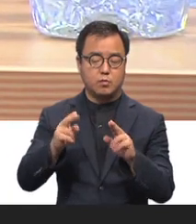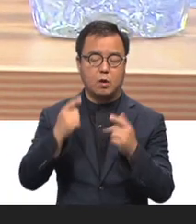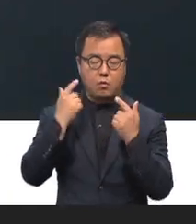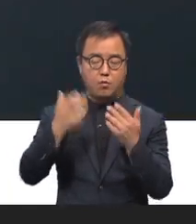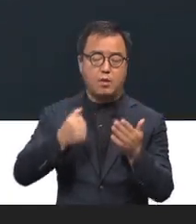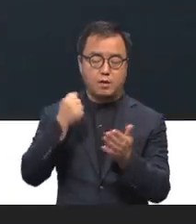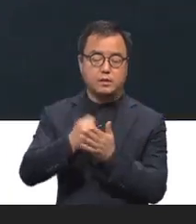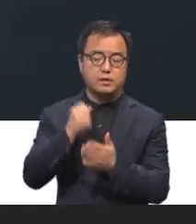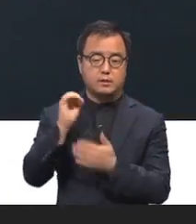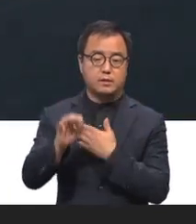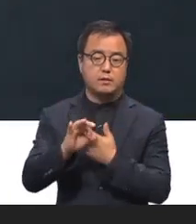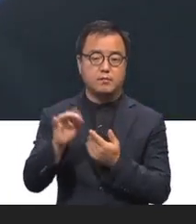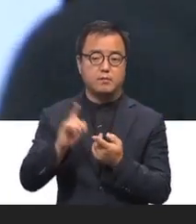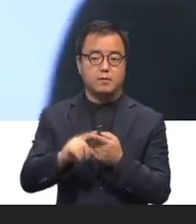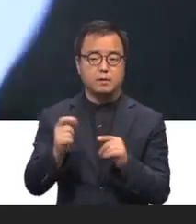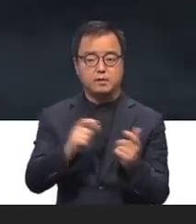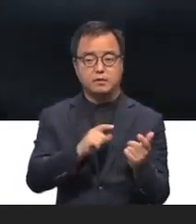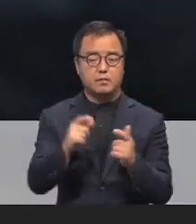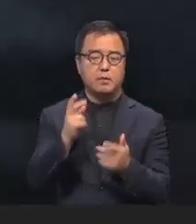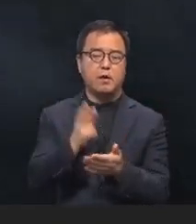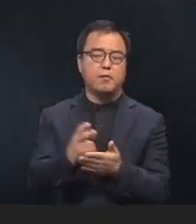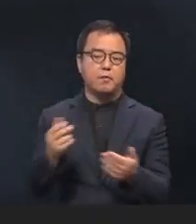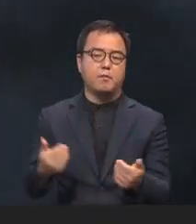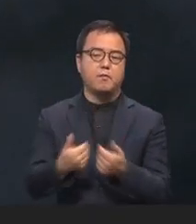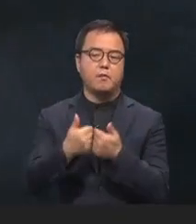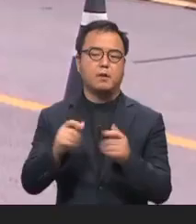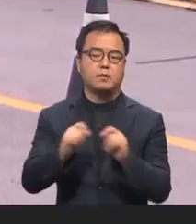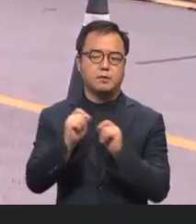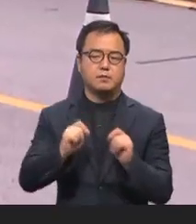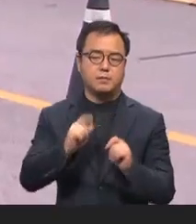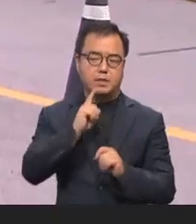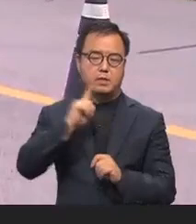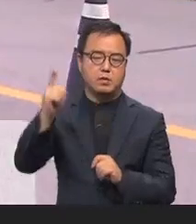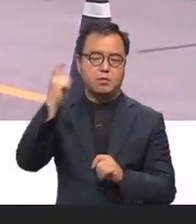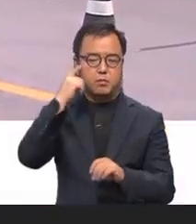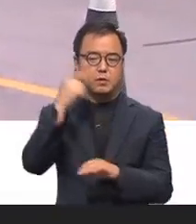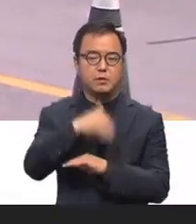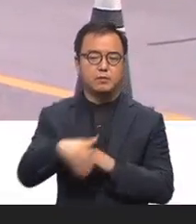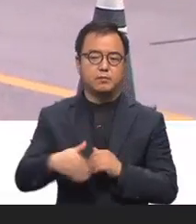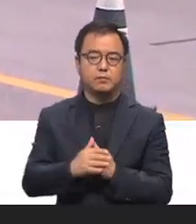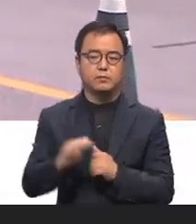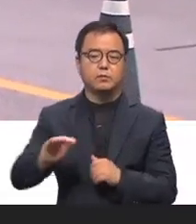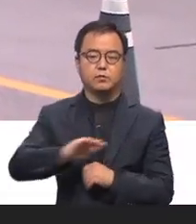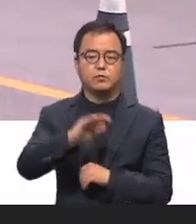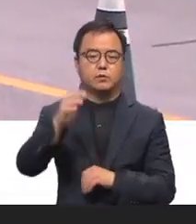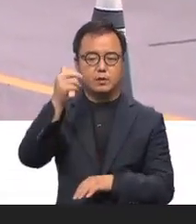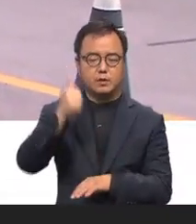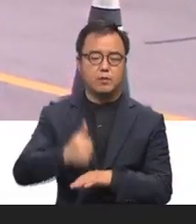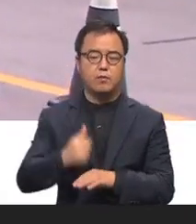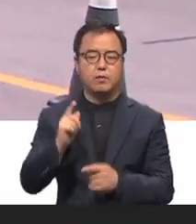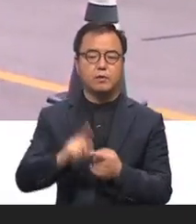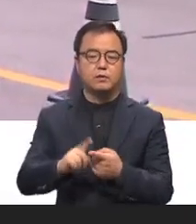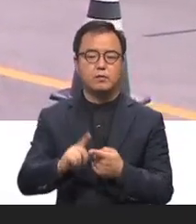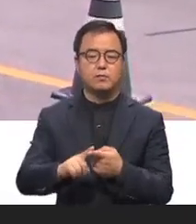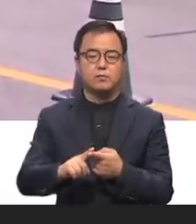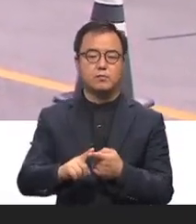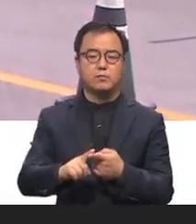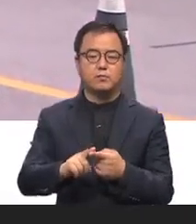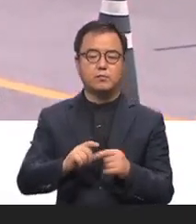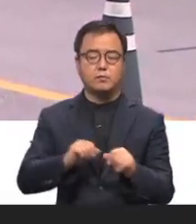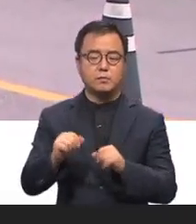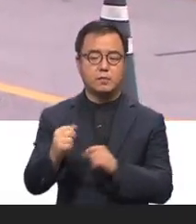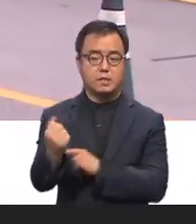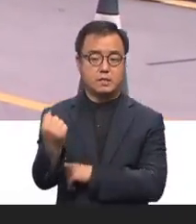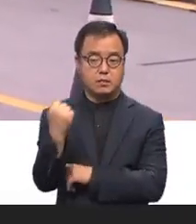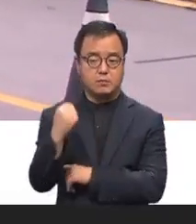신청과 행정소송 등 법적 대응에 돌입한다는 입장입니다. 저희는 이 결과가 나오는 대로 즉시 효력정지 가처분을